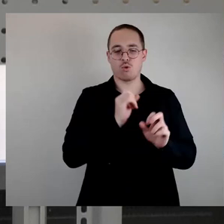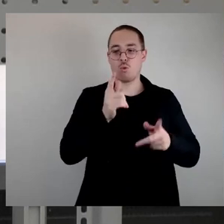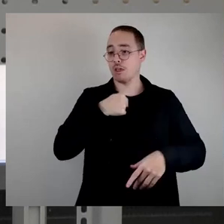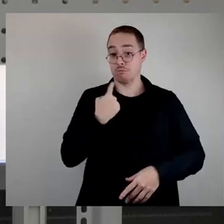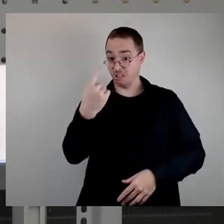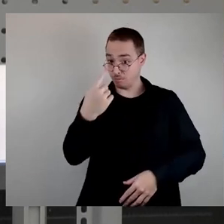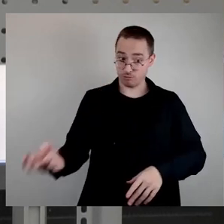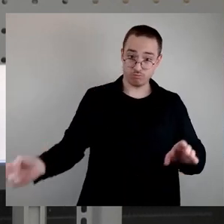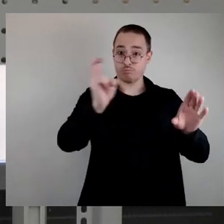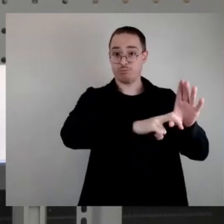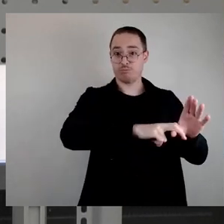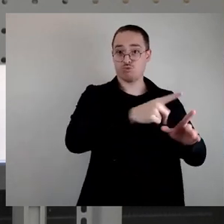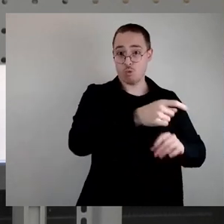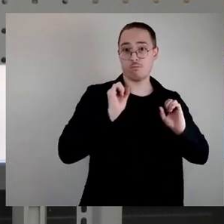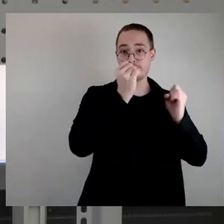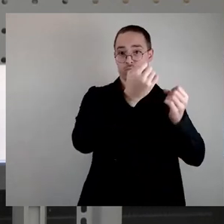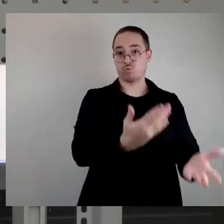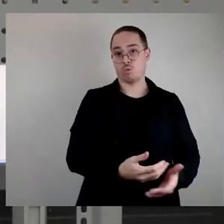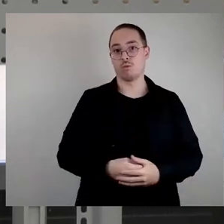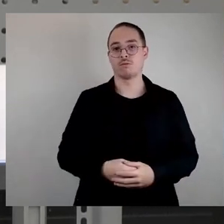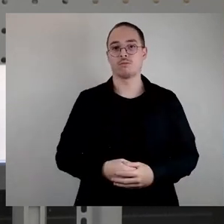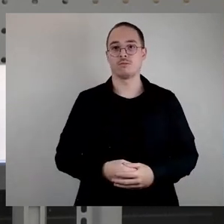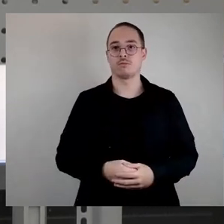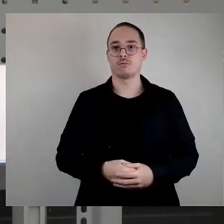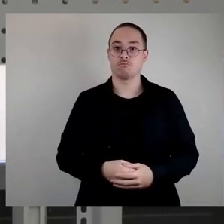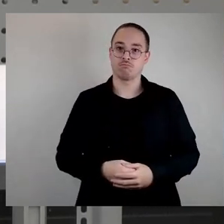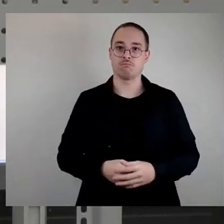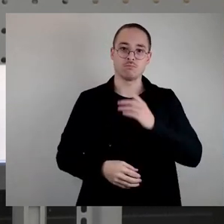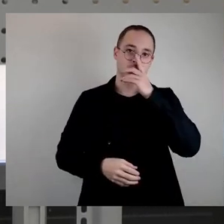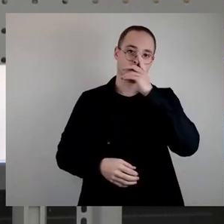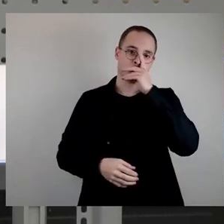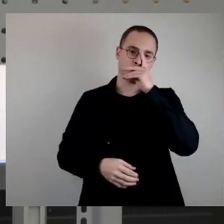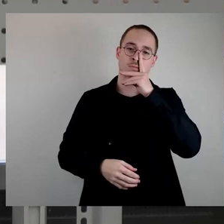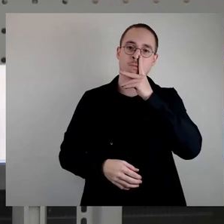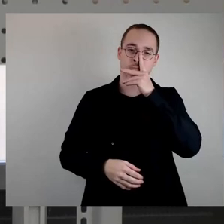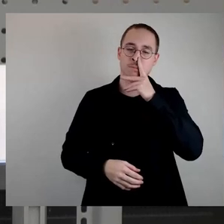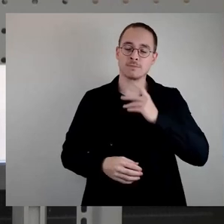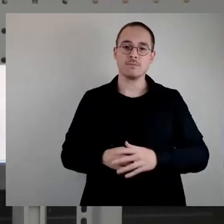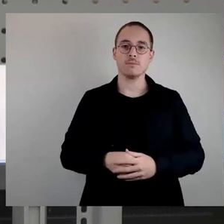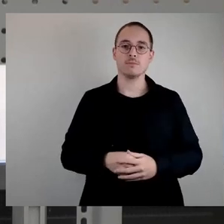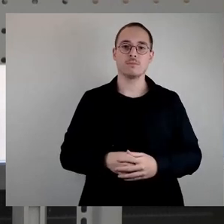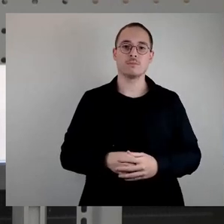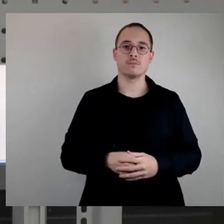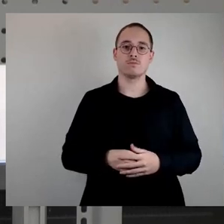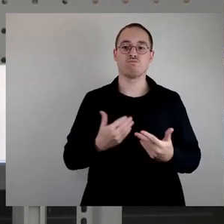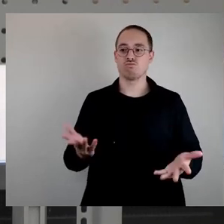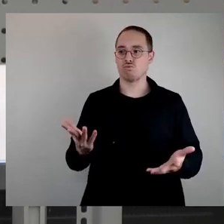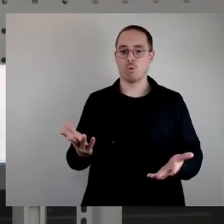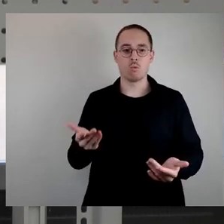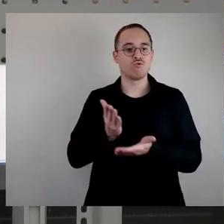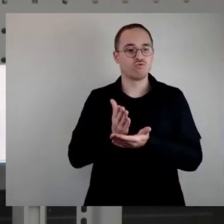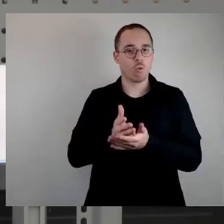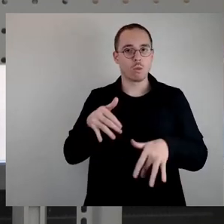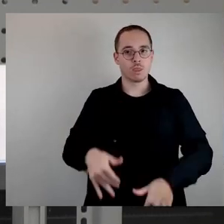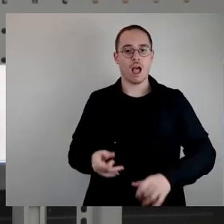dienen, Akteure miteinander ins Gespräch zu bringen, die sowieso schon im Austausch miteinander sind, und Akteure vielleicht